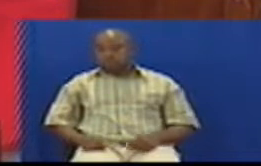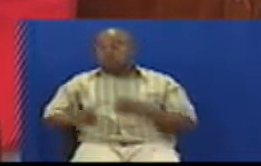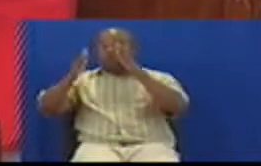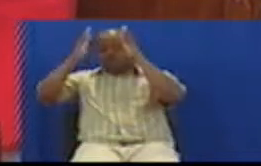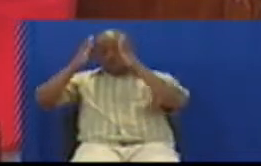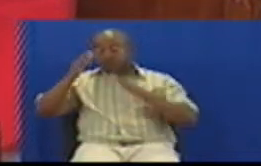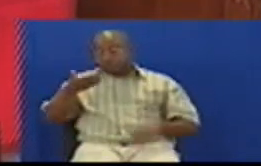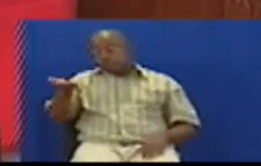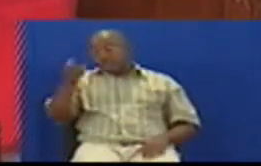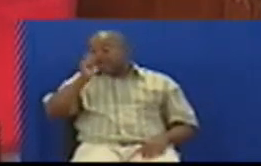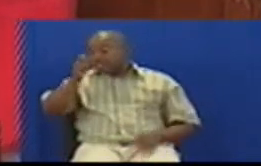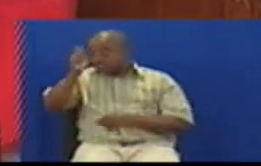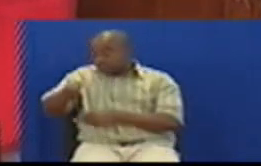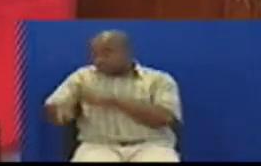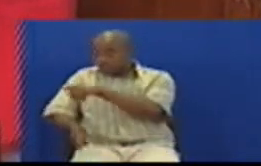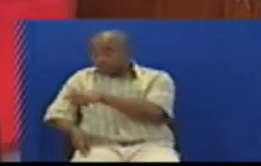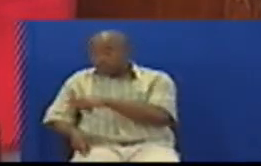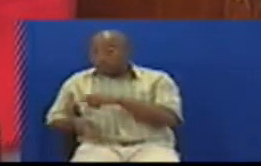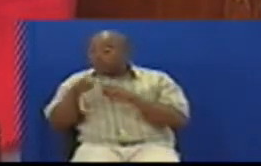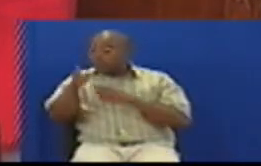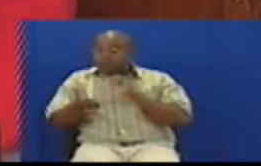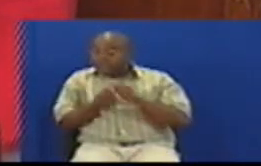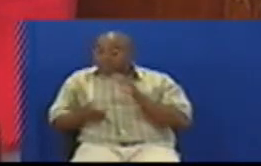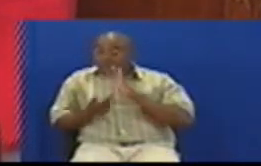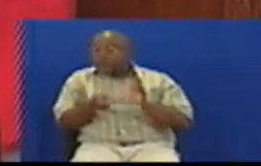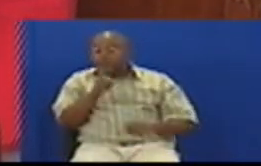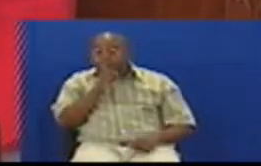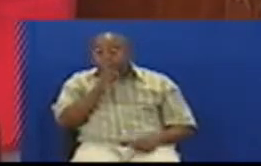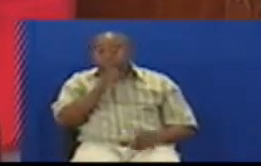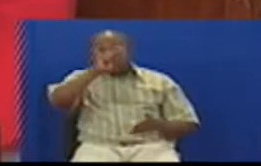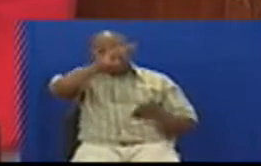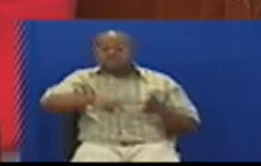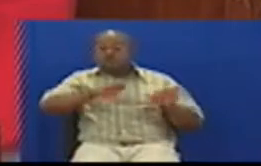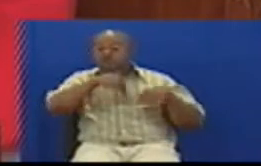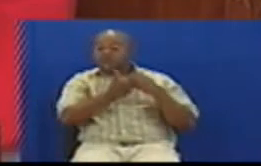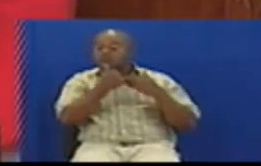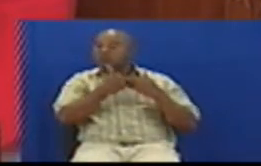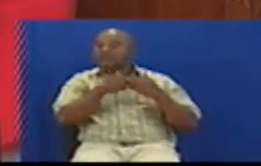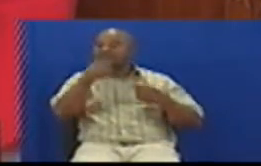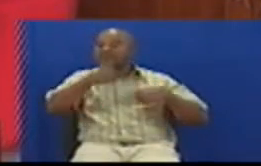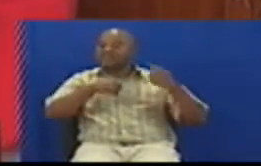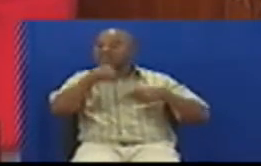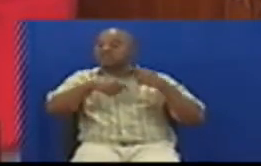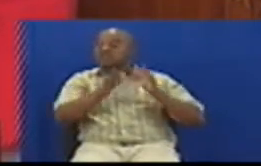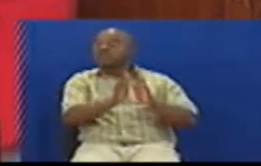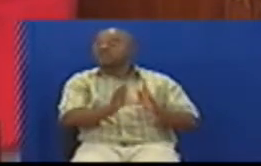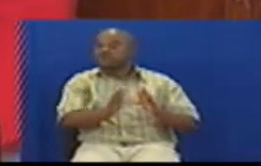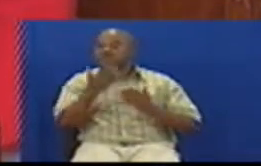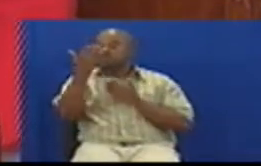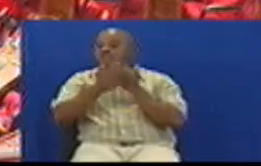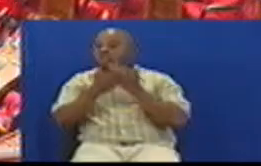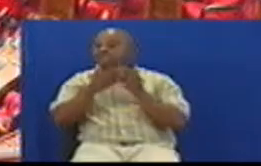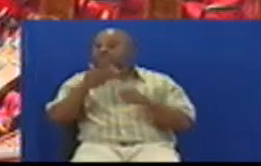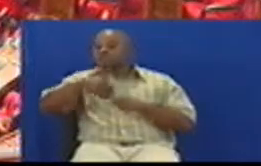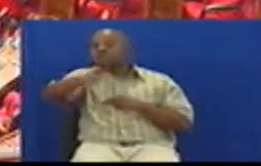tukiacha haya mambo na msajili akaendelea hivi hivi, tutapeleka nchi hii kubaya. Naunga mkono hoja. Asante